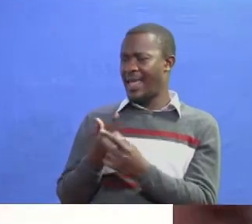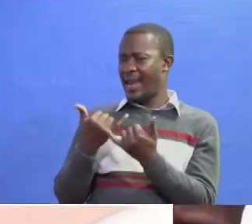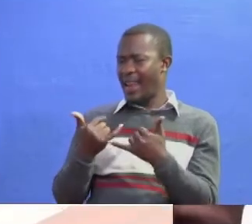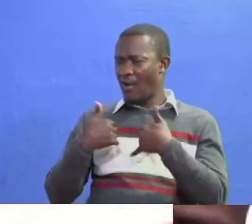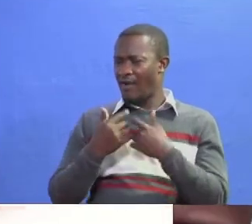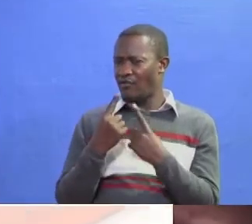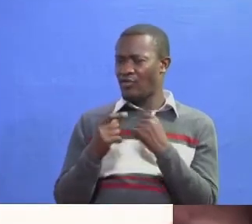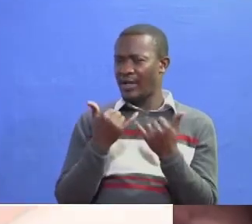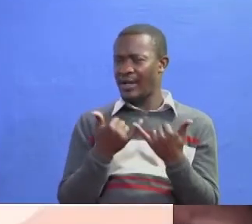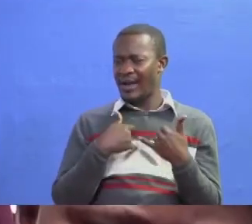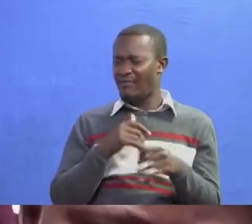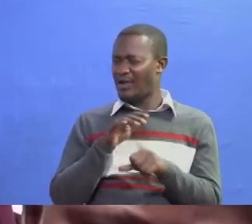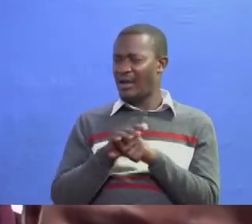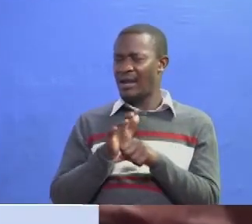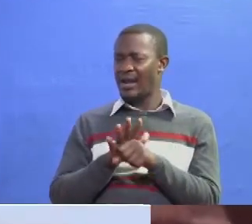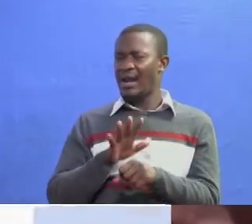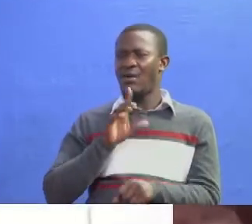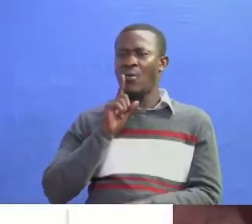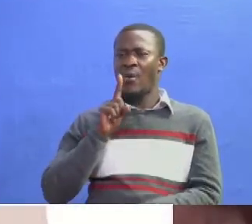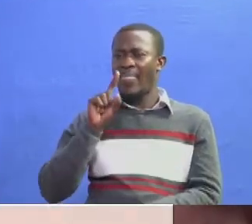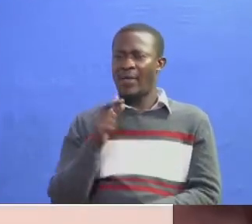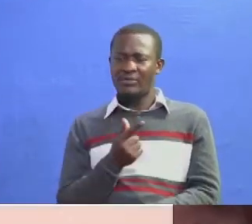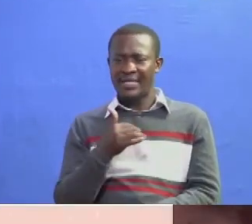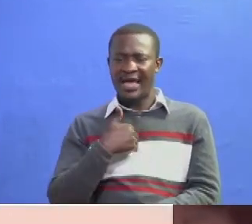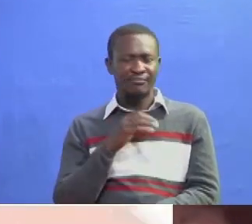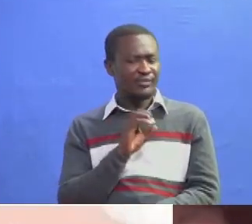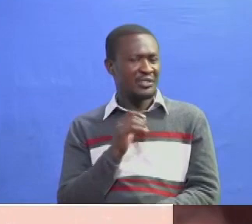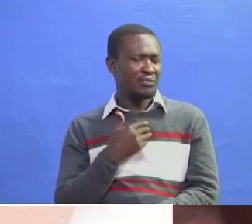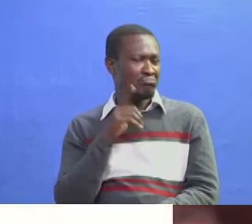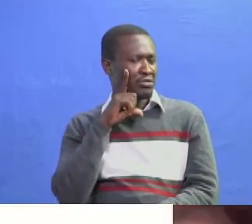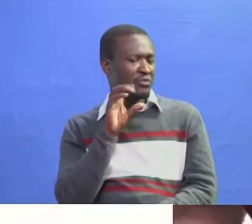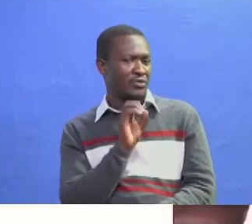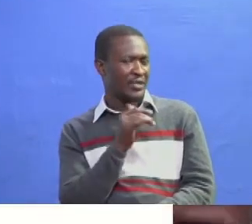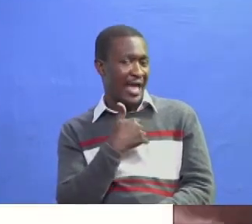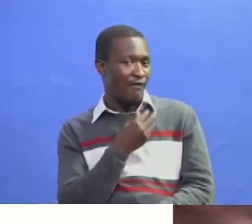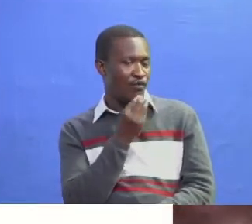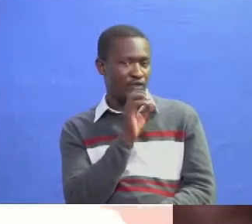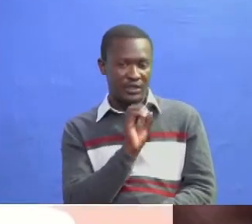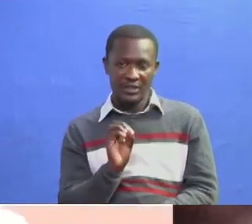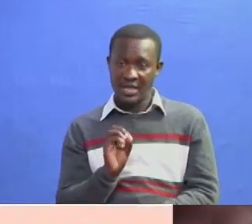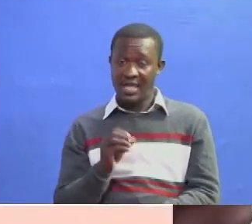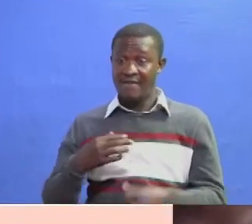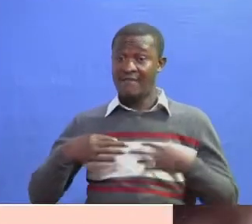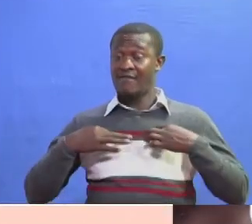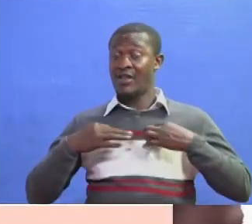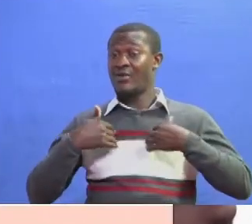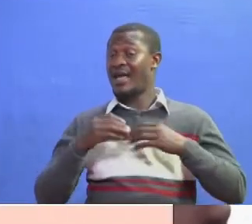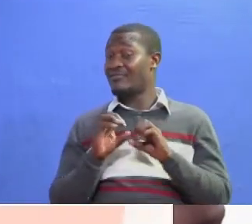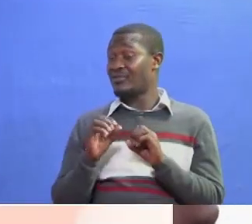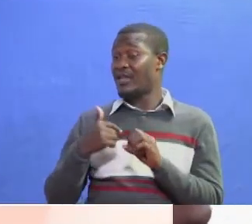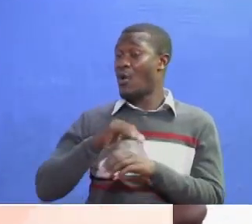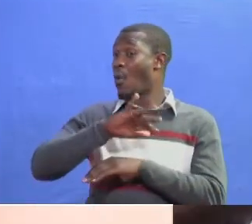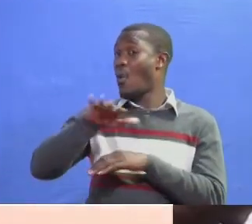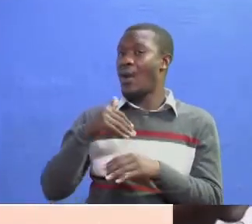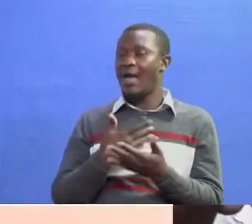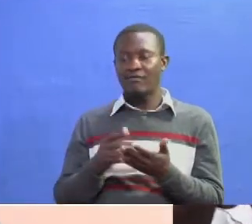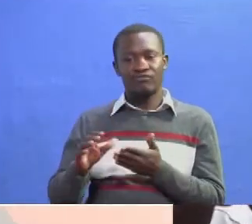tunaongea Zaidi ya Watu elfu kadhaa hawana mahali Pa kulala na hawana chakula Hata nguo Za kuvaa sa hizi hawana Ju zote zimezombwa na